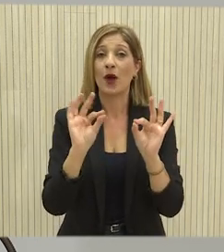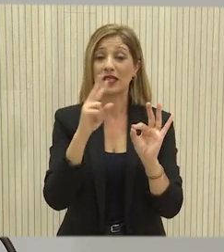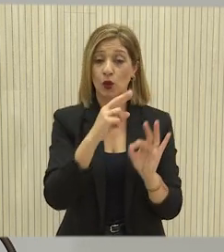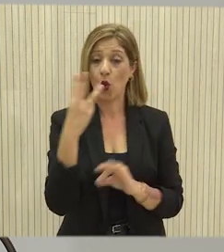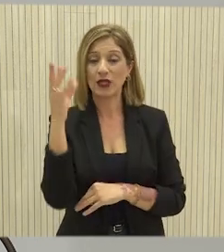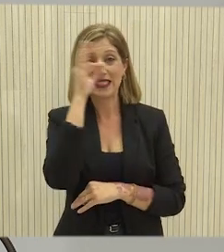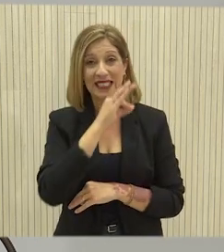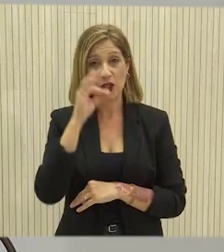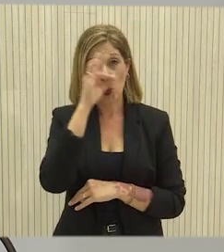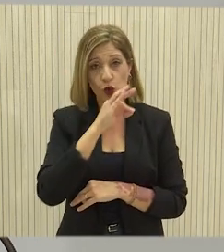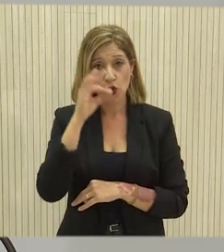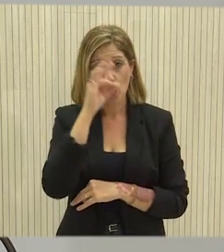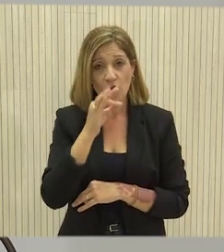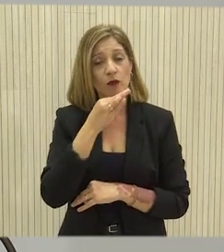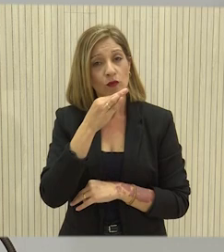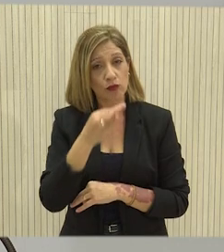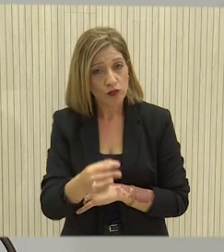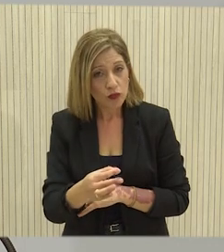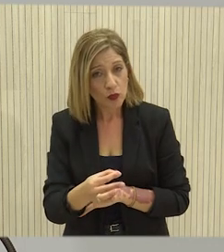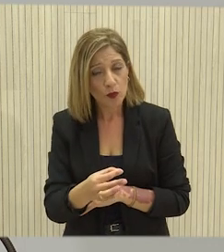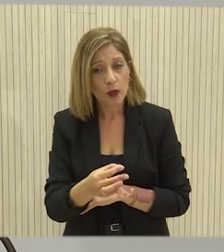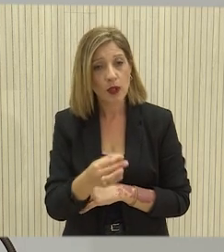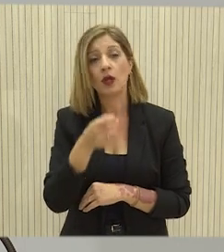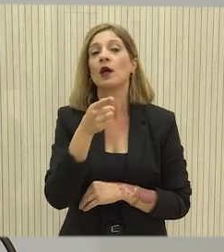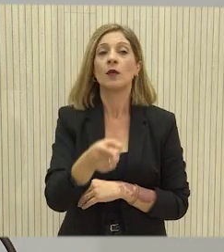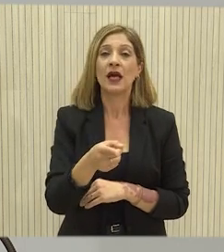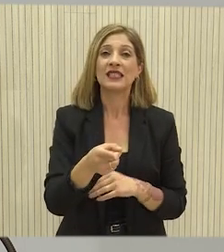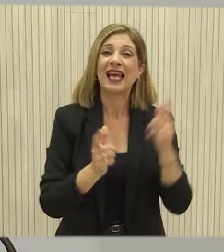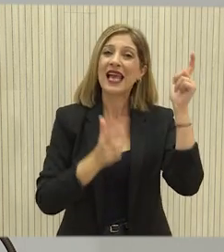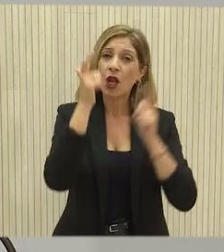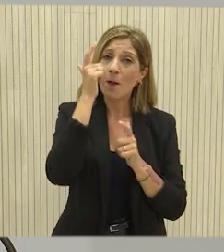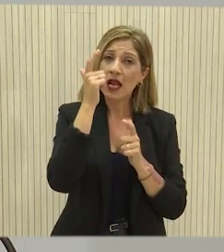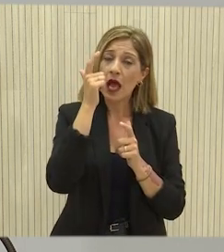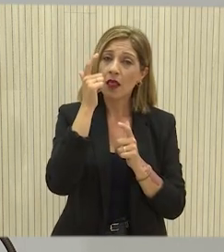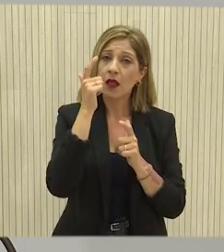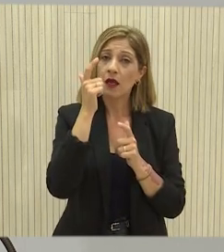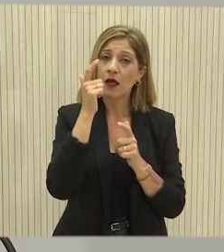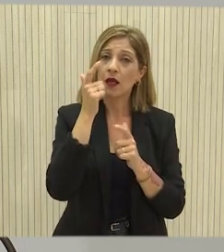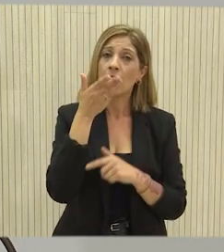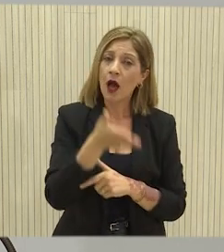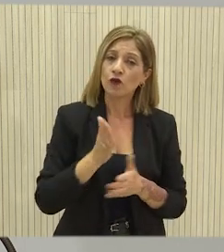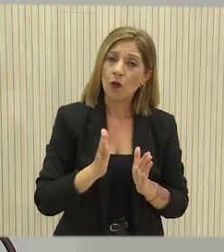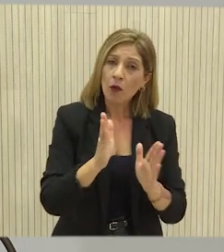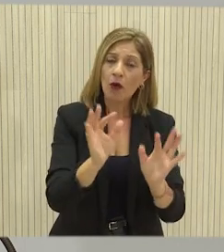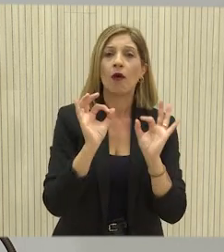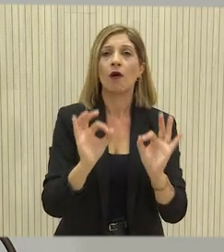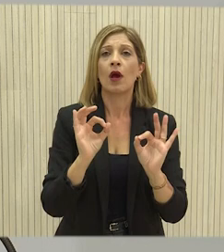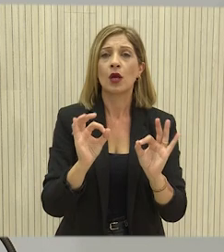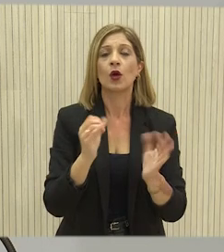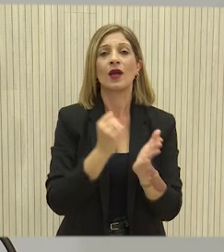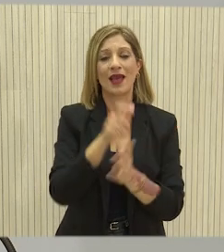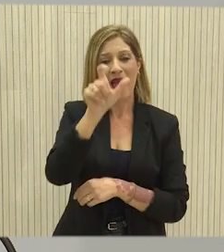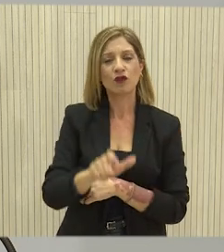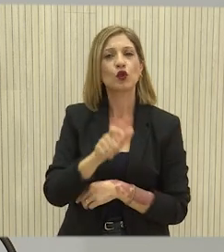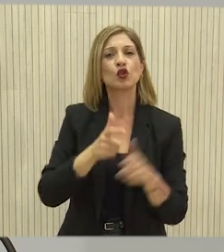23η Οκτωβρίου, σύμφωνα με την συναντήληψη που έχει επιτευχθεί με την ειρηνευτική δύναμη, προχωρούν κανονικά. Ο ίδιος ο